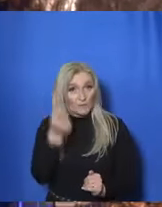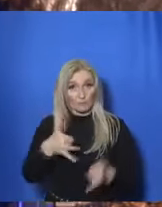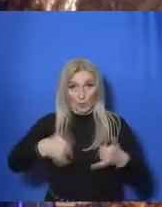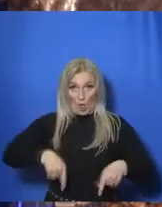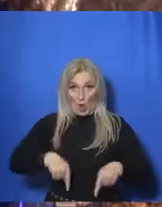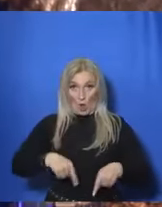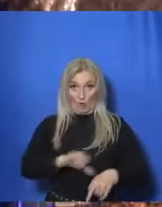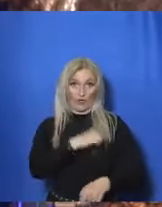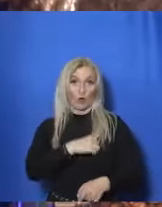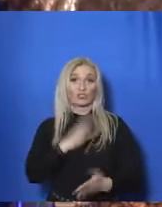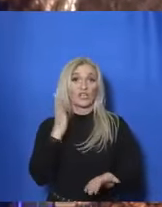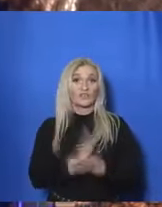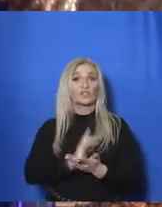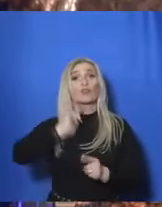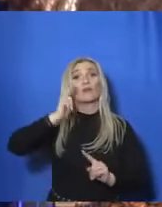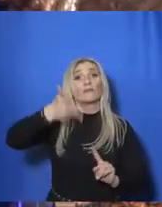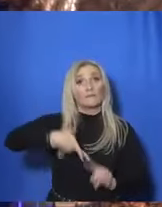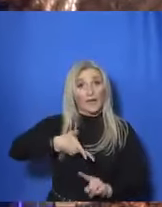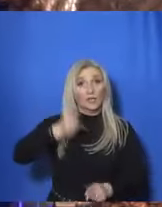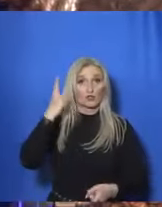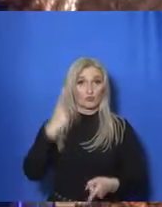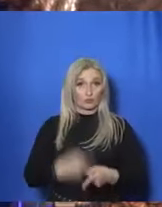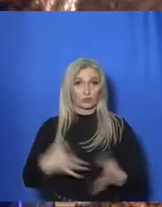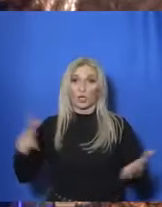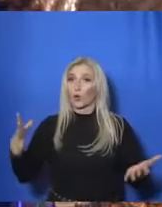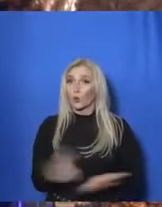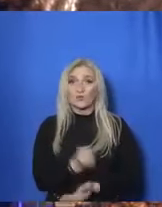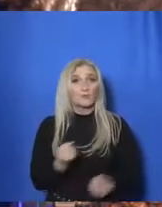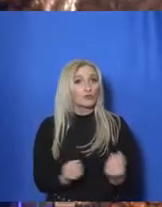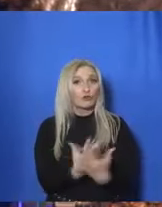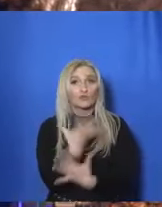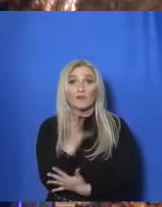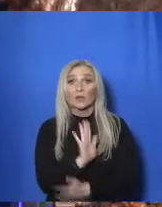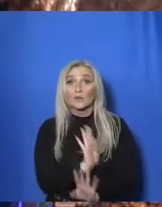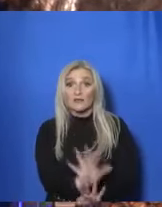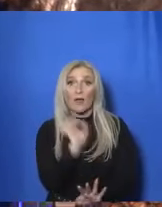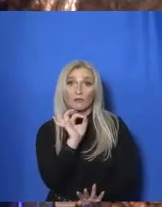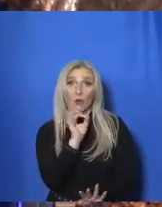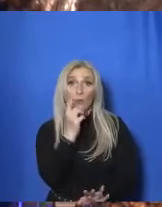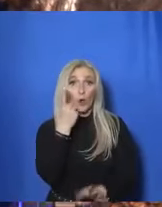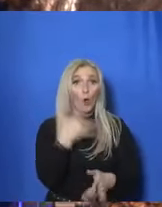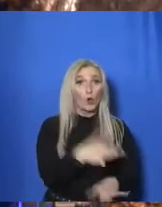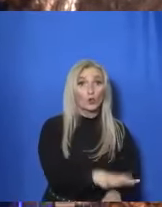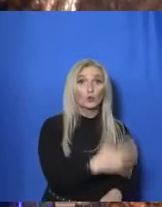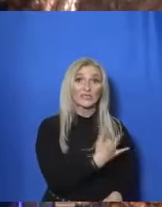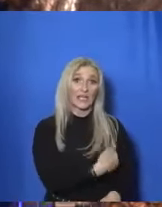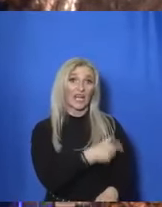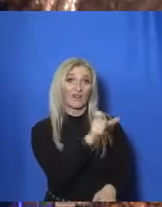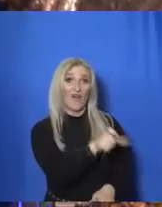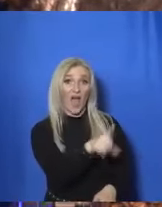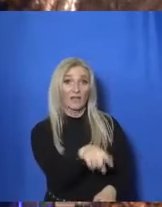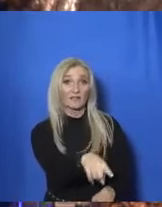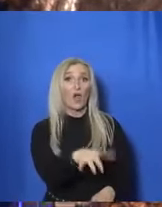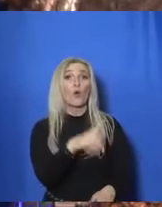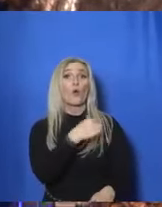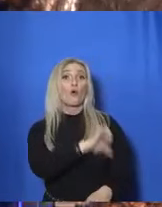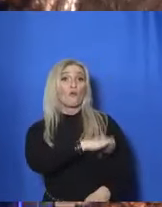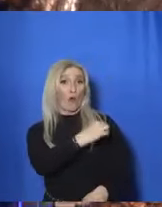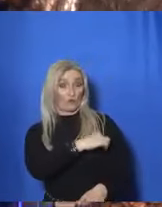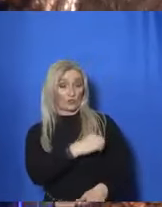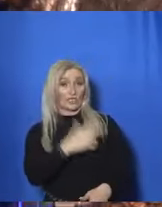ove godine već treći puta uspješno ostvaruje za dobro Hrvata u Vojvodini i uz 3